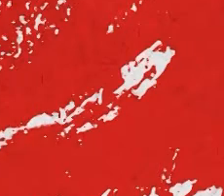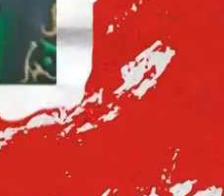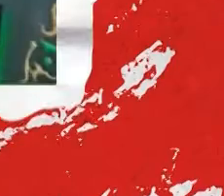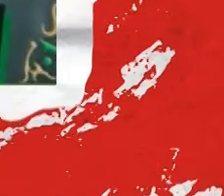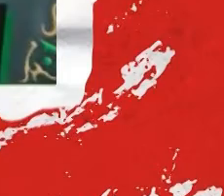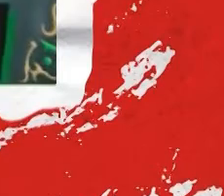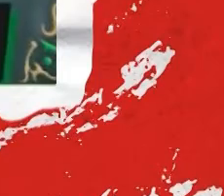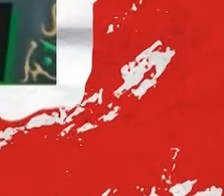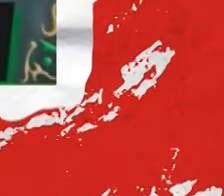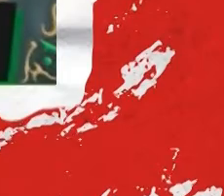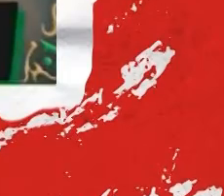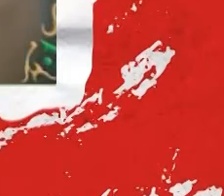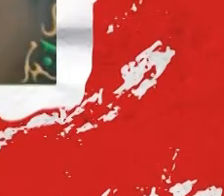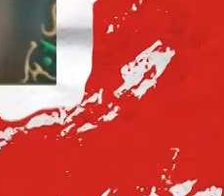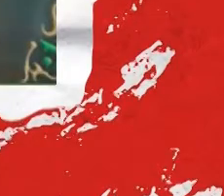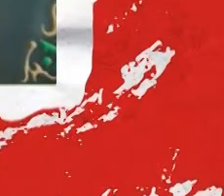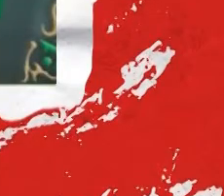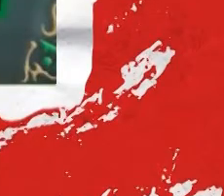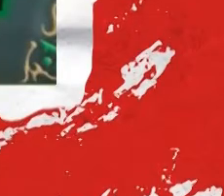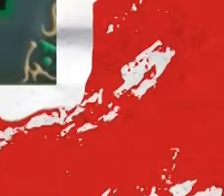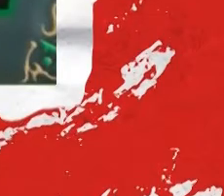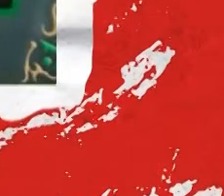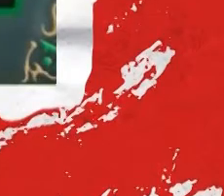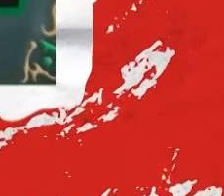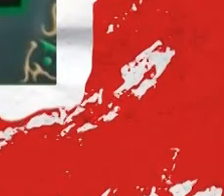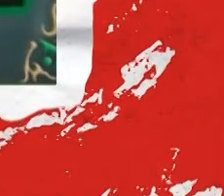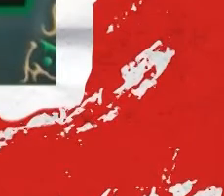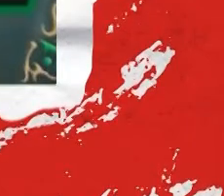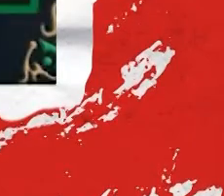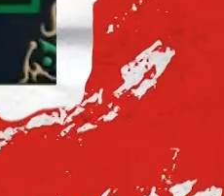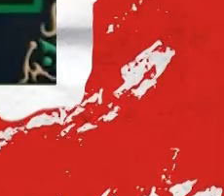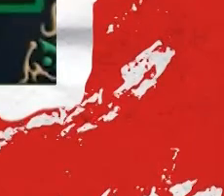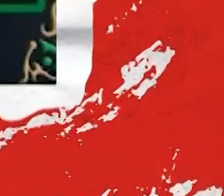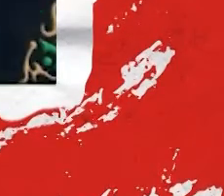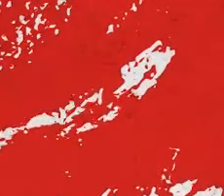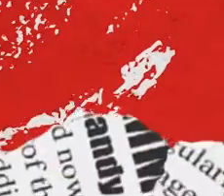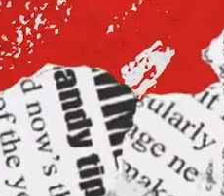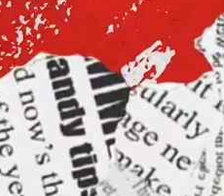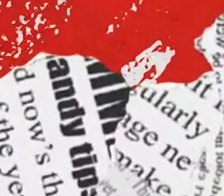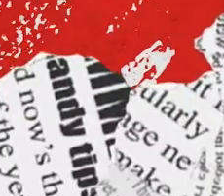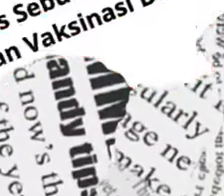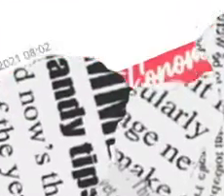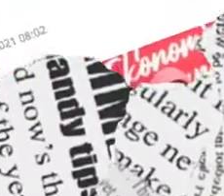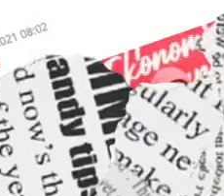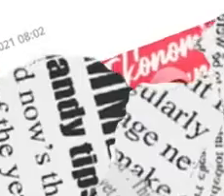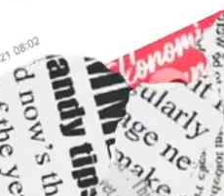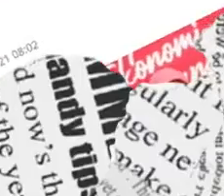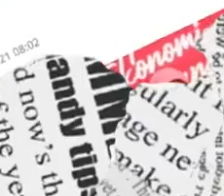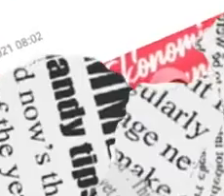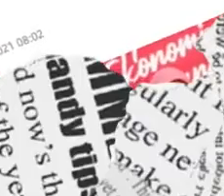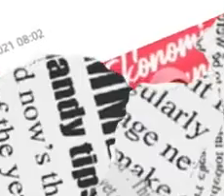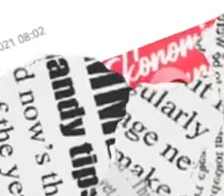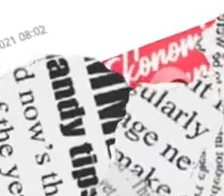Semuanya akan dikupas secara tuntas tentang kebenarannya dalam Bener Gak Sih bersama Popon